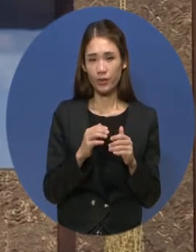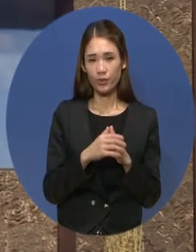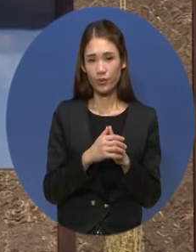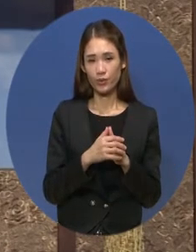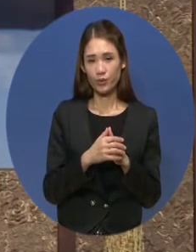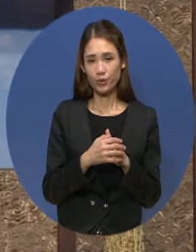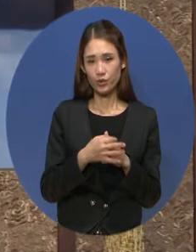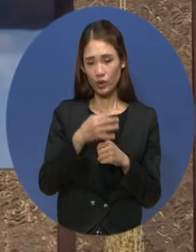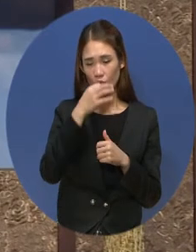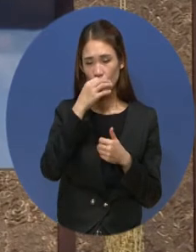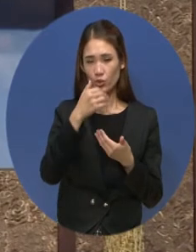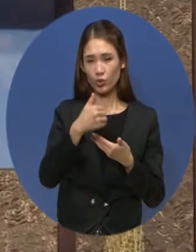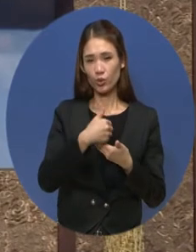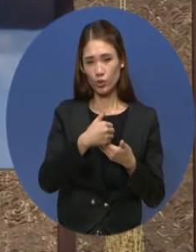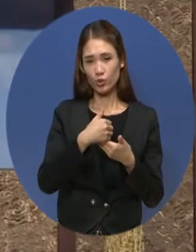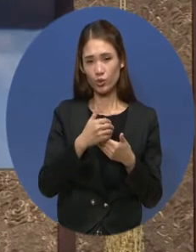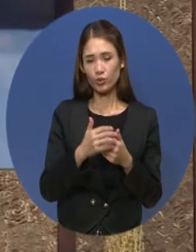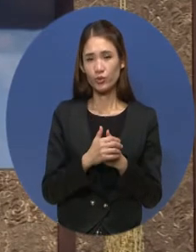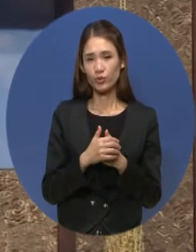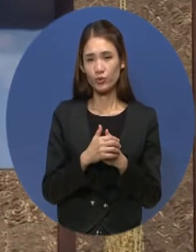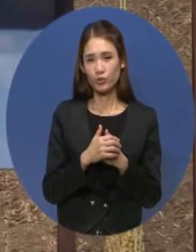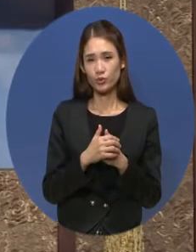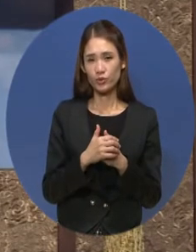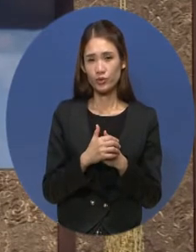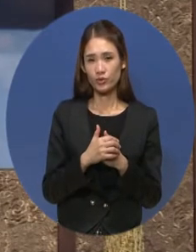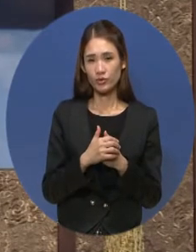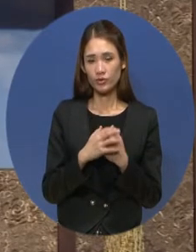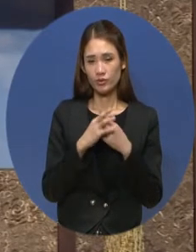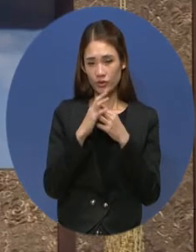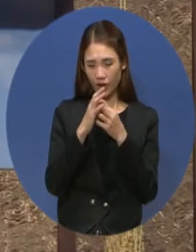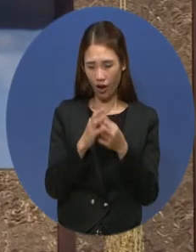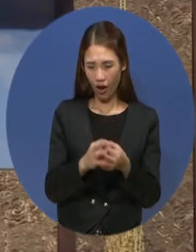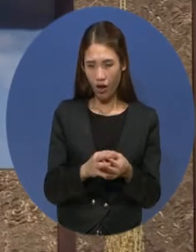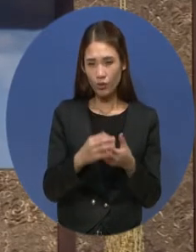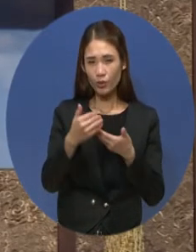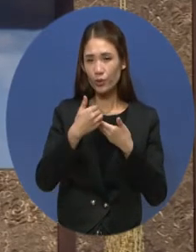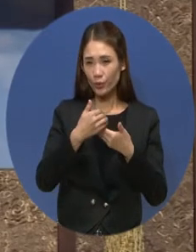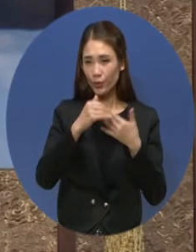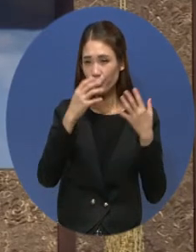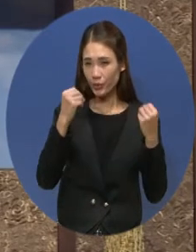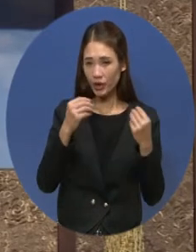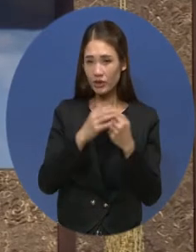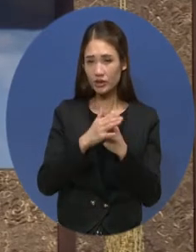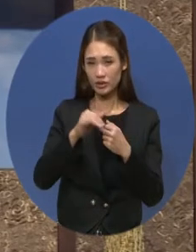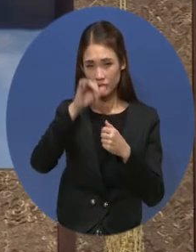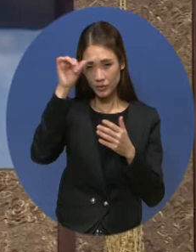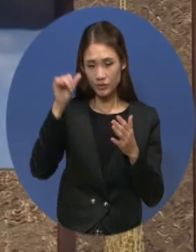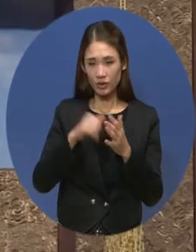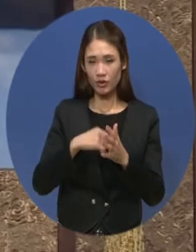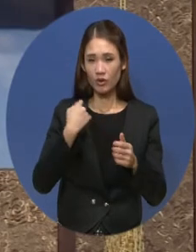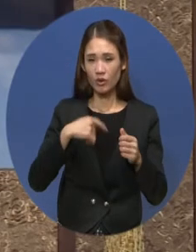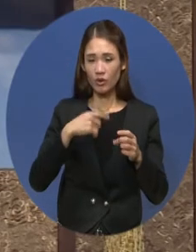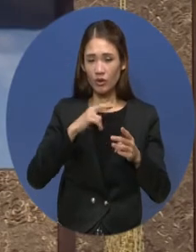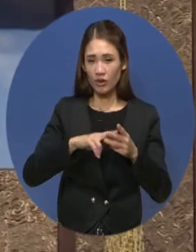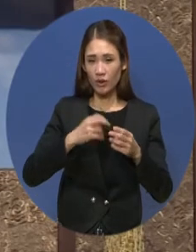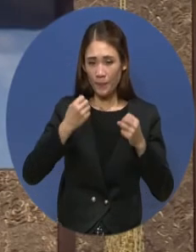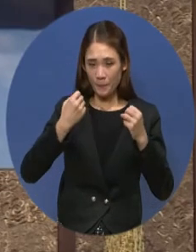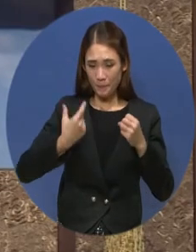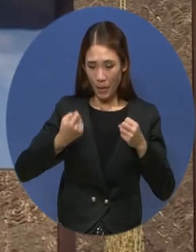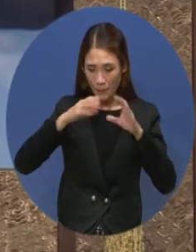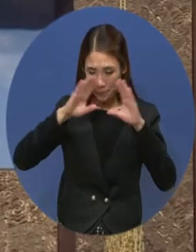했고 이제 근데 욕구들이 계속 있으셨군요 4 평생 역 센터가 빨리 개소가 되기를 원하시는